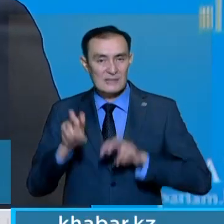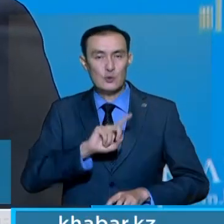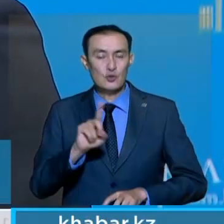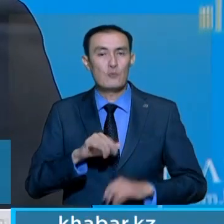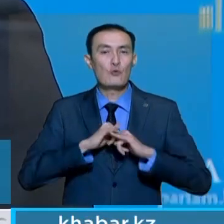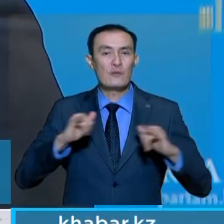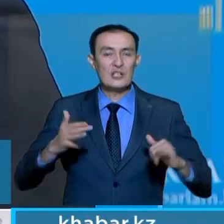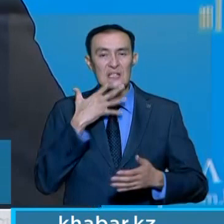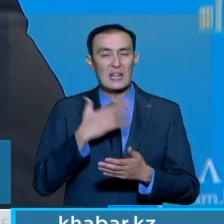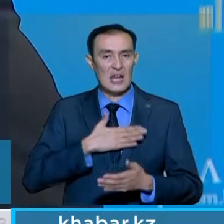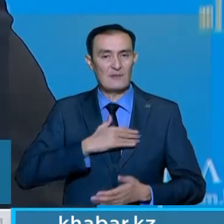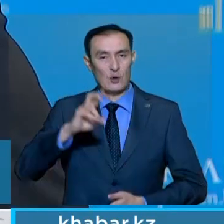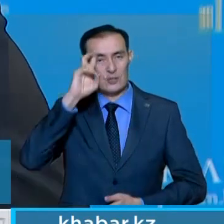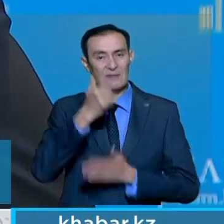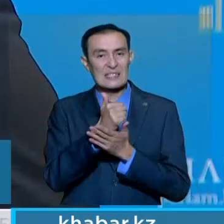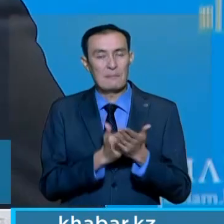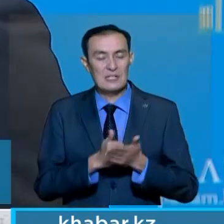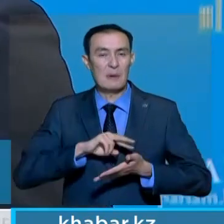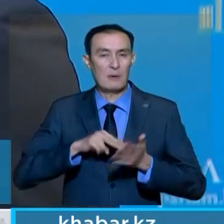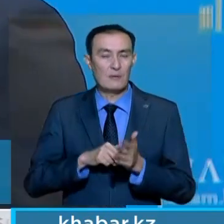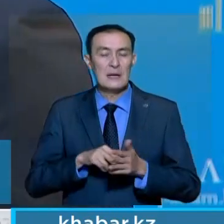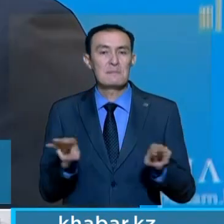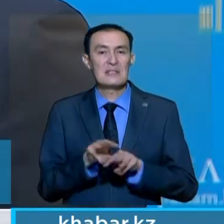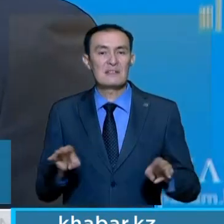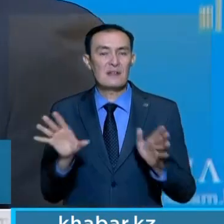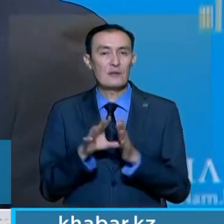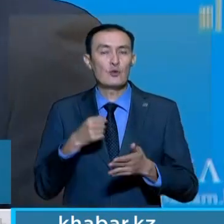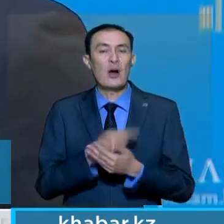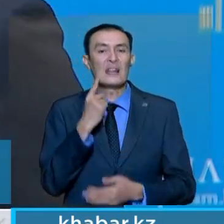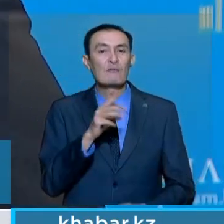наши запасы по прогнозу Министерства энергетики до